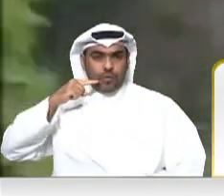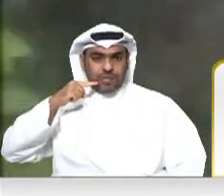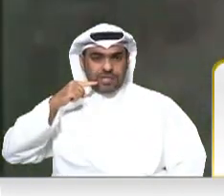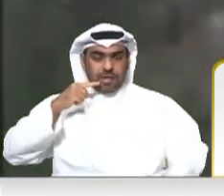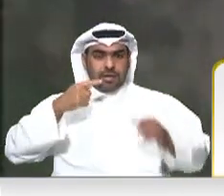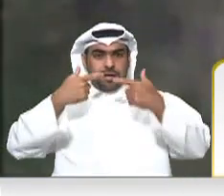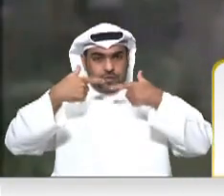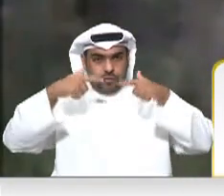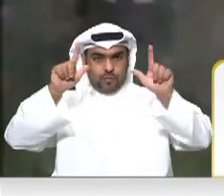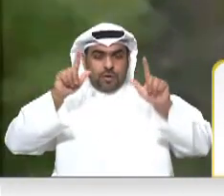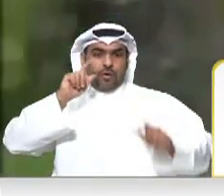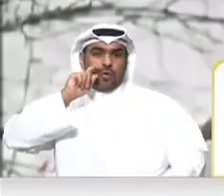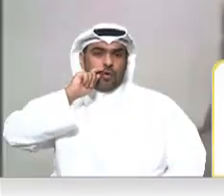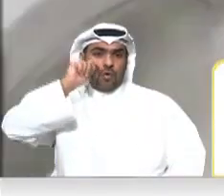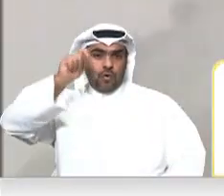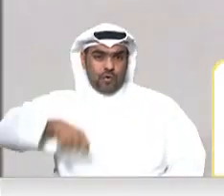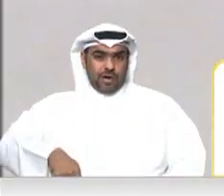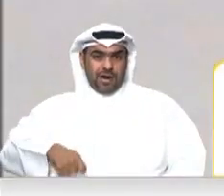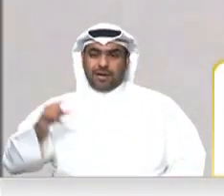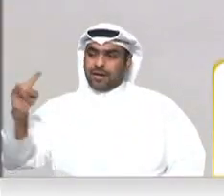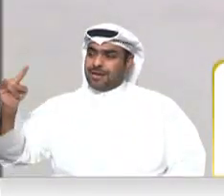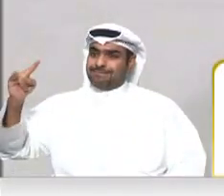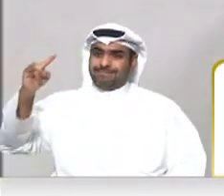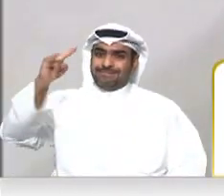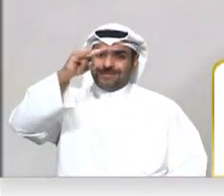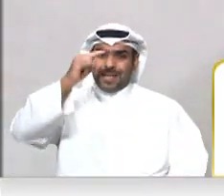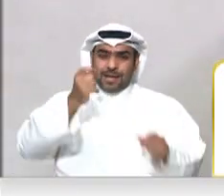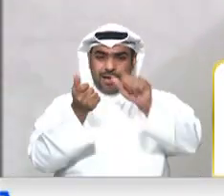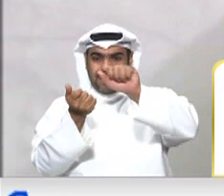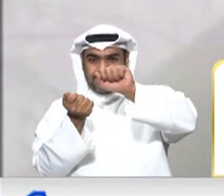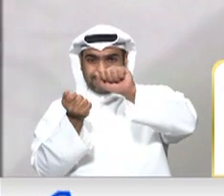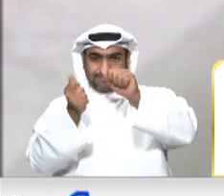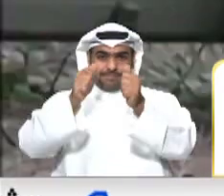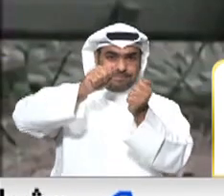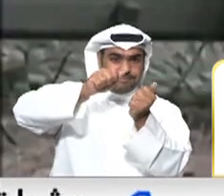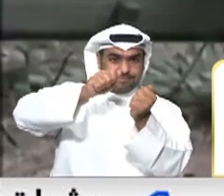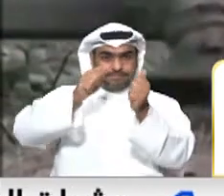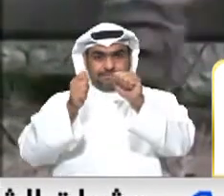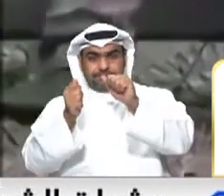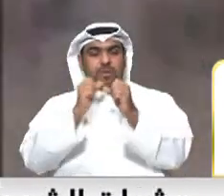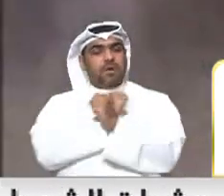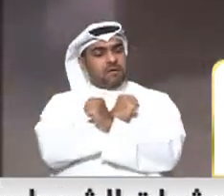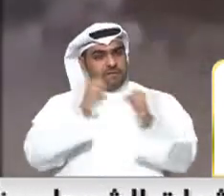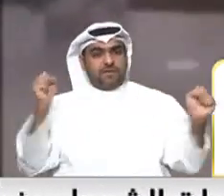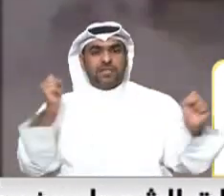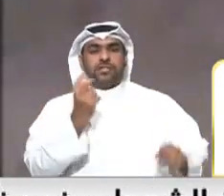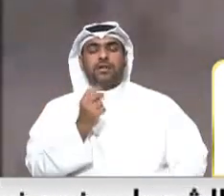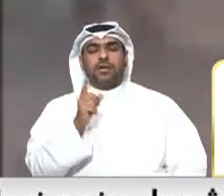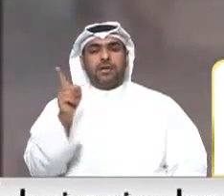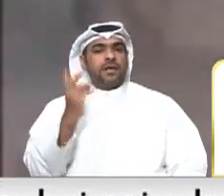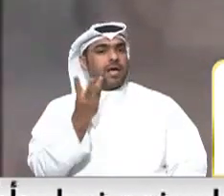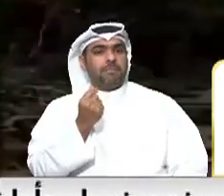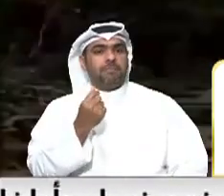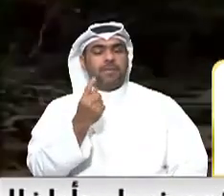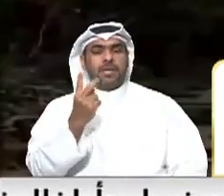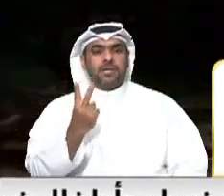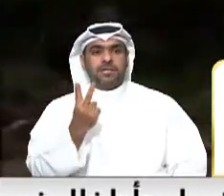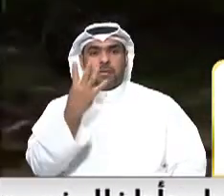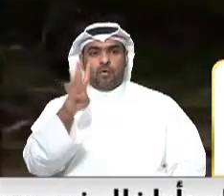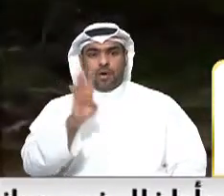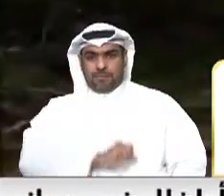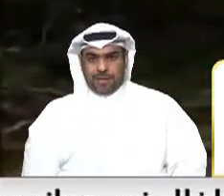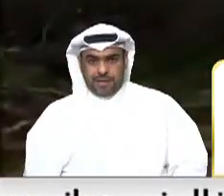اسقطت 87 طائره مسيره اوكرانيه حلقت فوق سته مناطق في روسيا 70